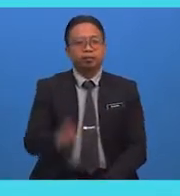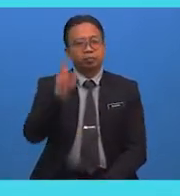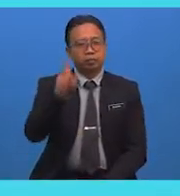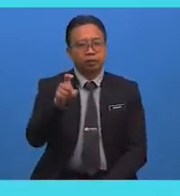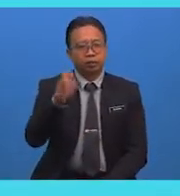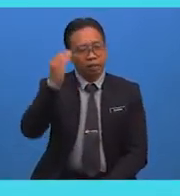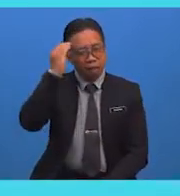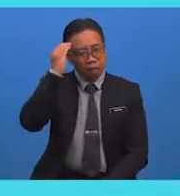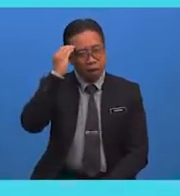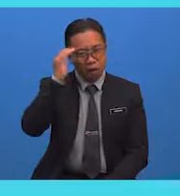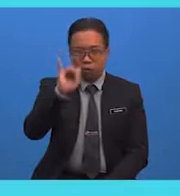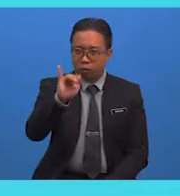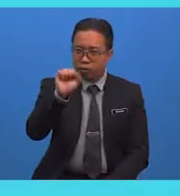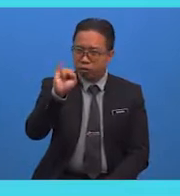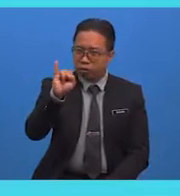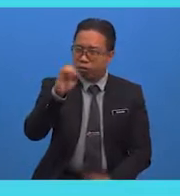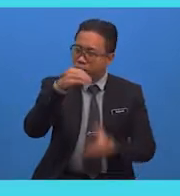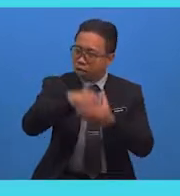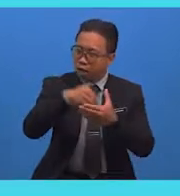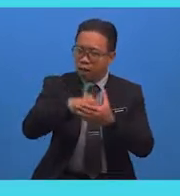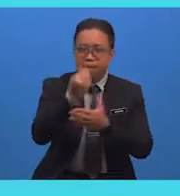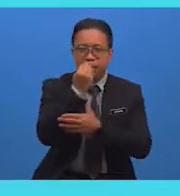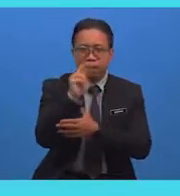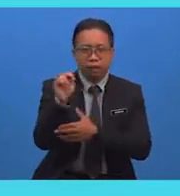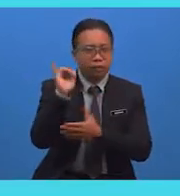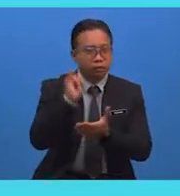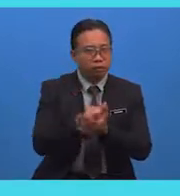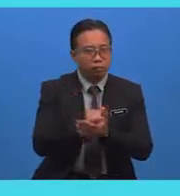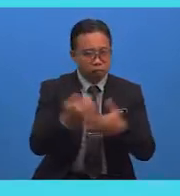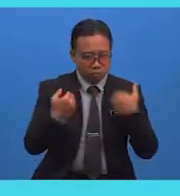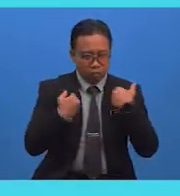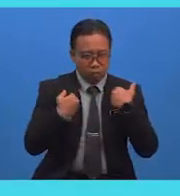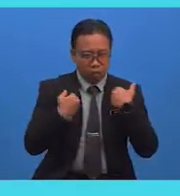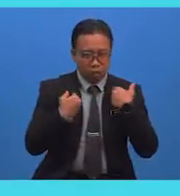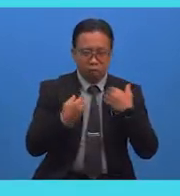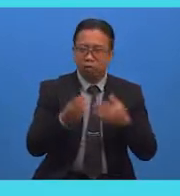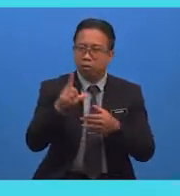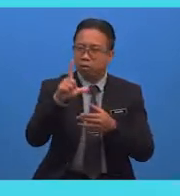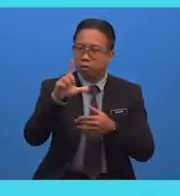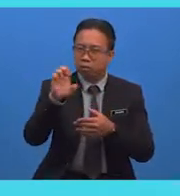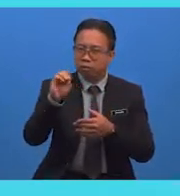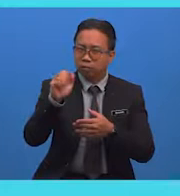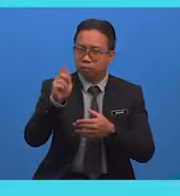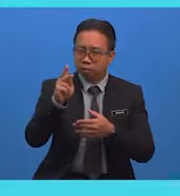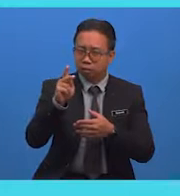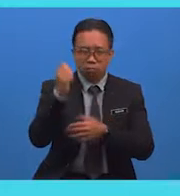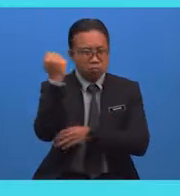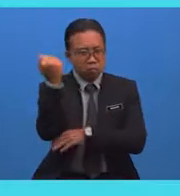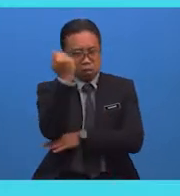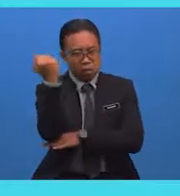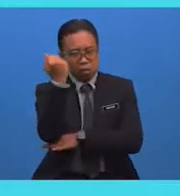beratkan isi kandungan makanan tersebut. Adakah ia mengandungi lemak binatang, arak atau bahan